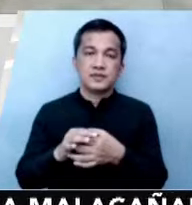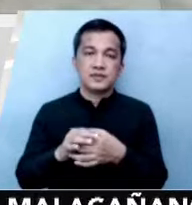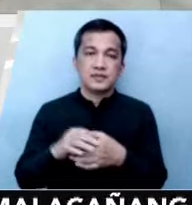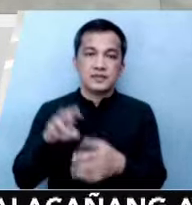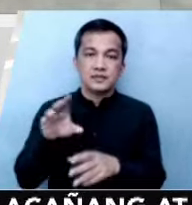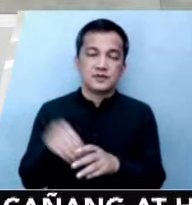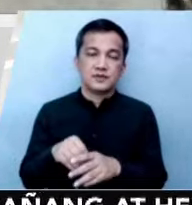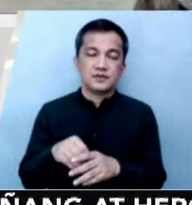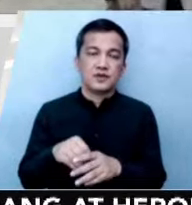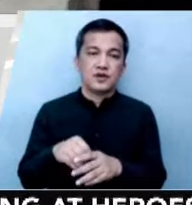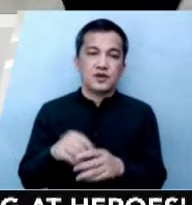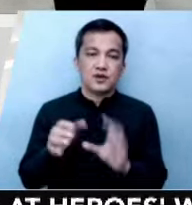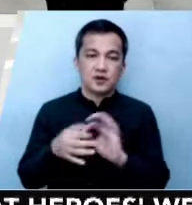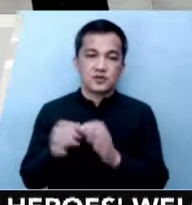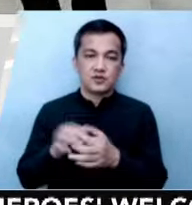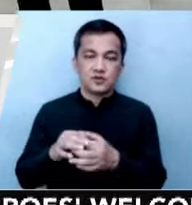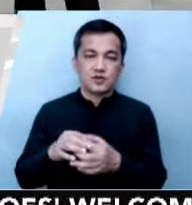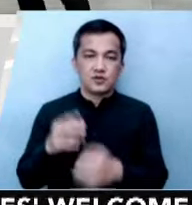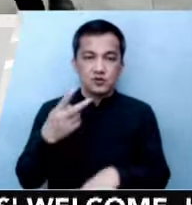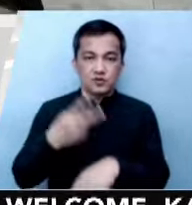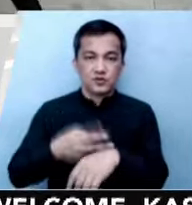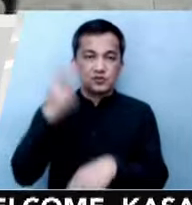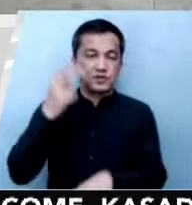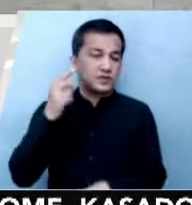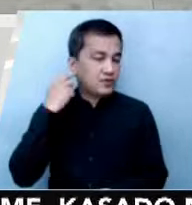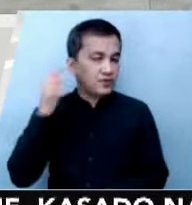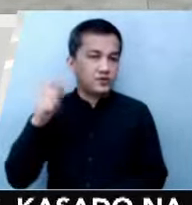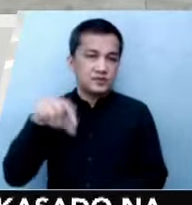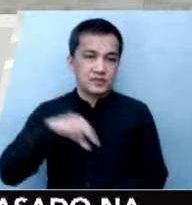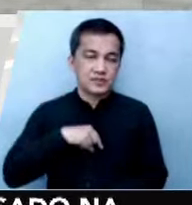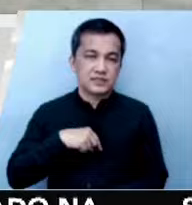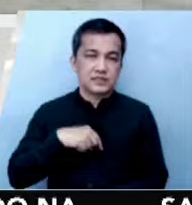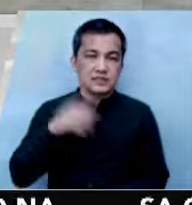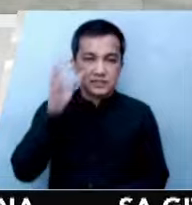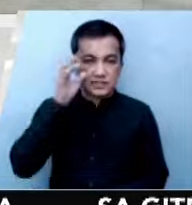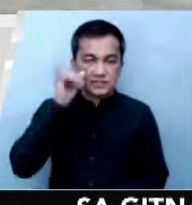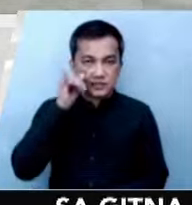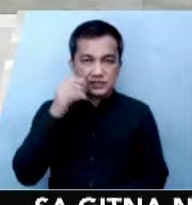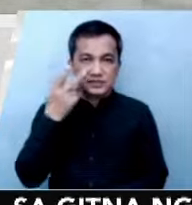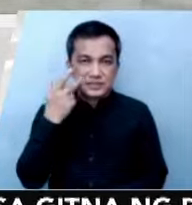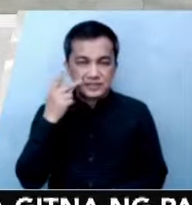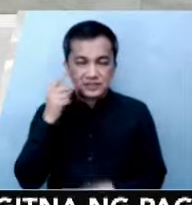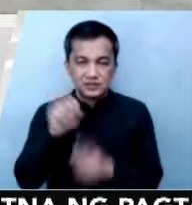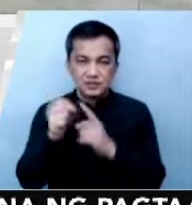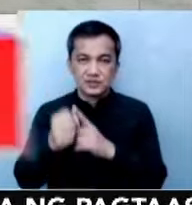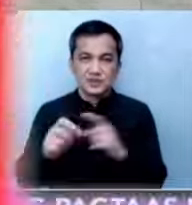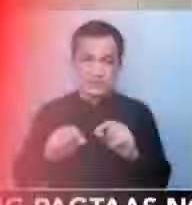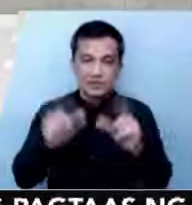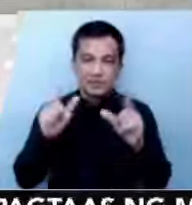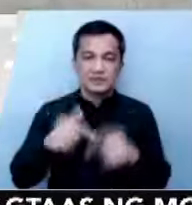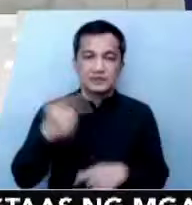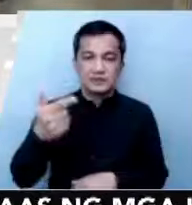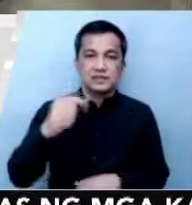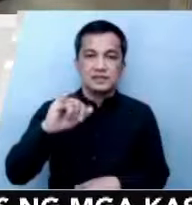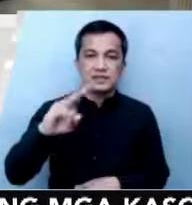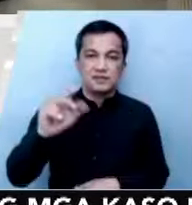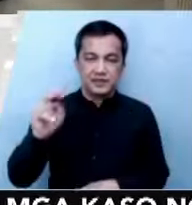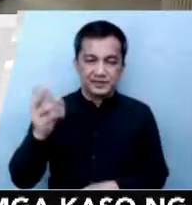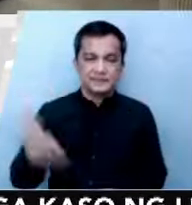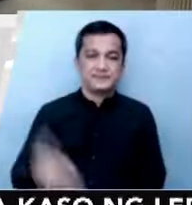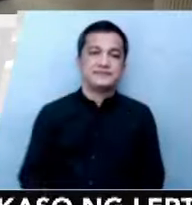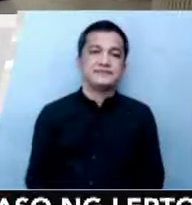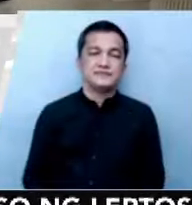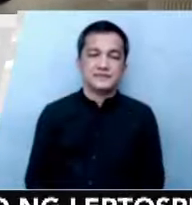double gold medalist Carlos Yulo. Silipin natin ang sitwasyon doon sa live na pagtutok ni Ivan Mayrina.